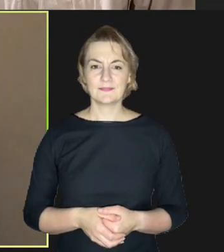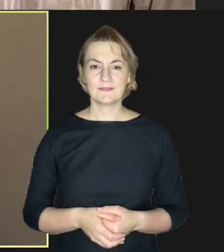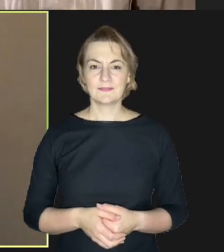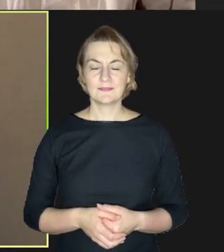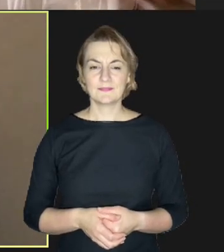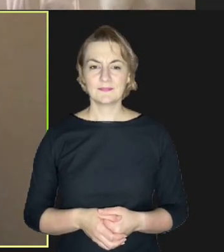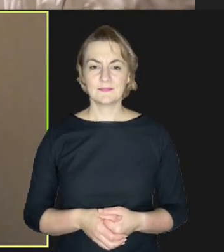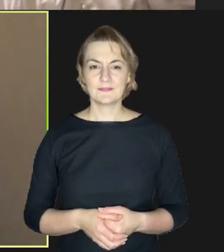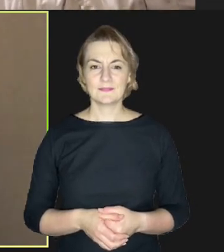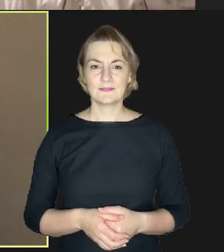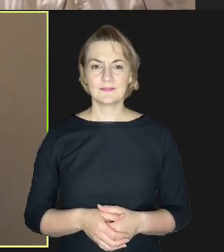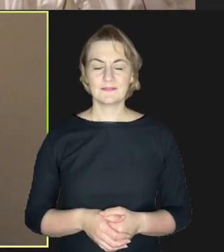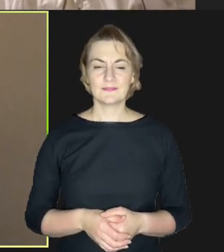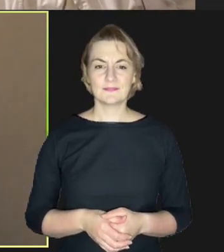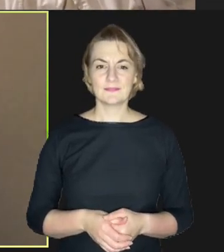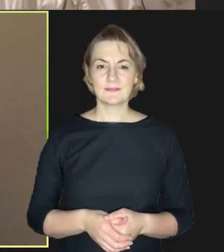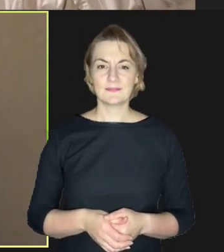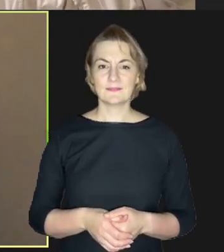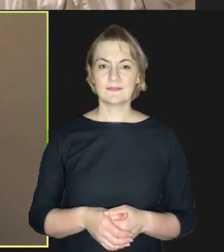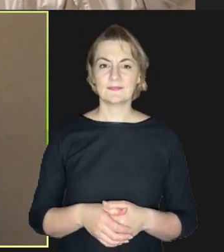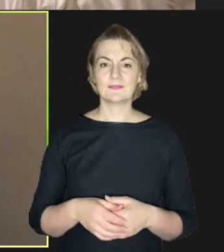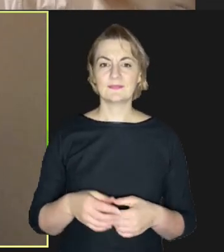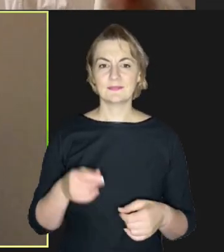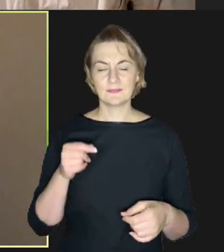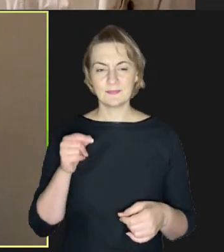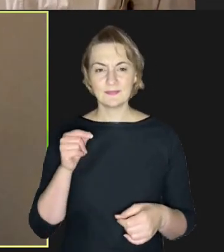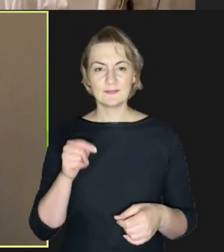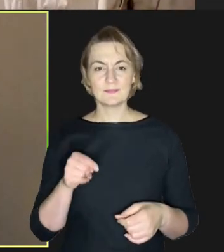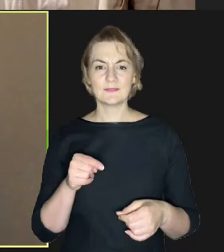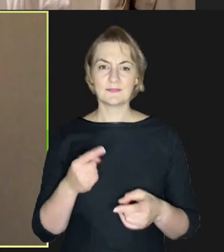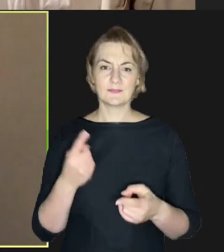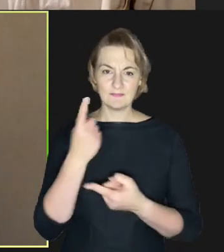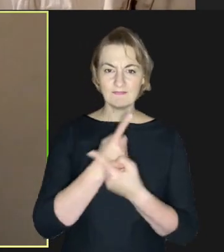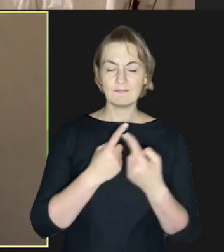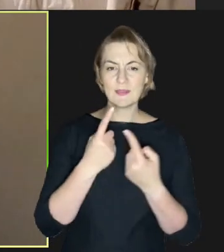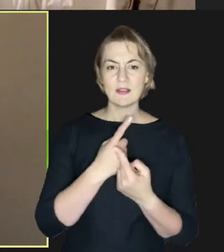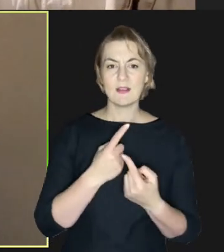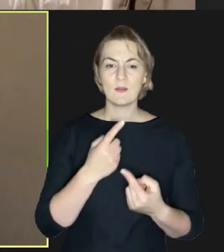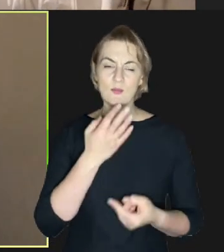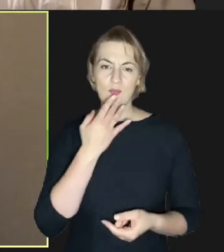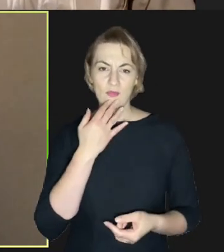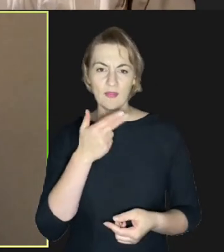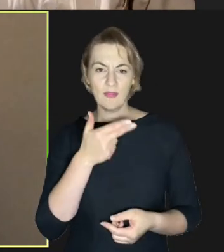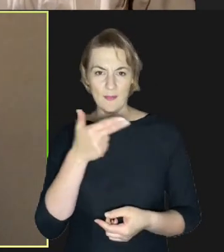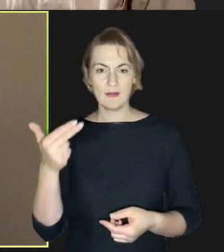moim zdaniem i naprawdę wiele wnoszącej interpretacji mówi o tym, że